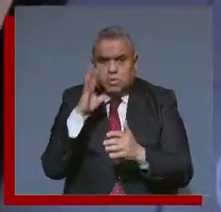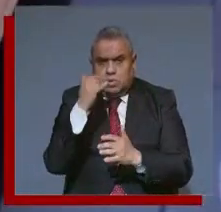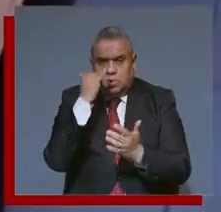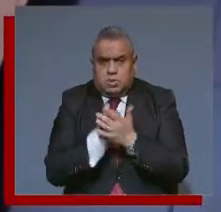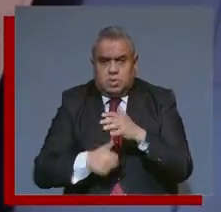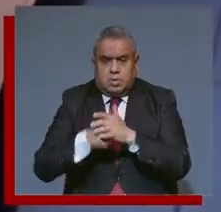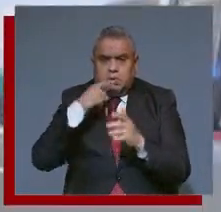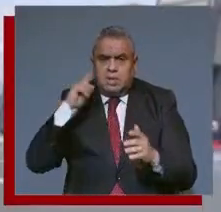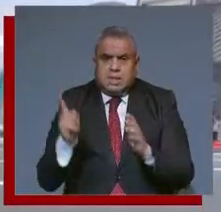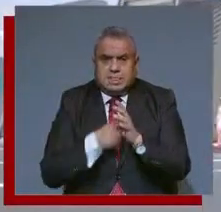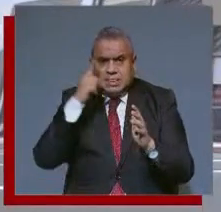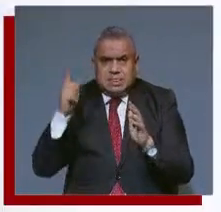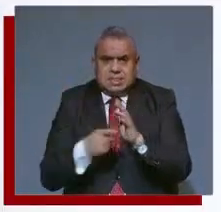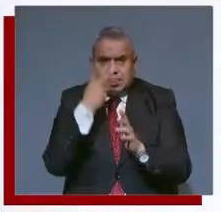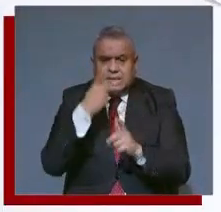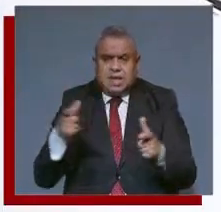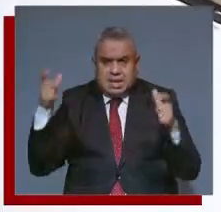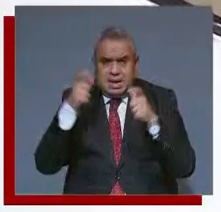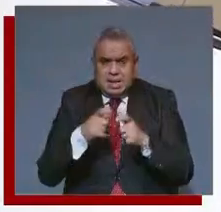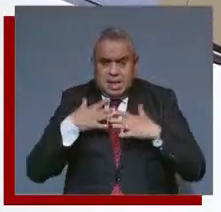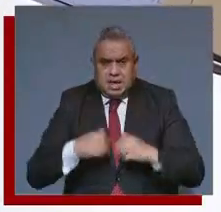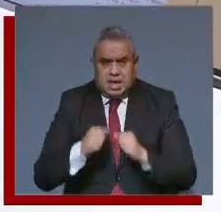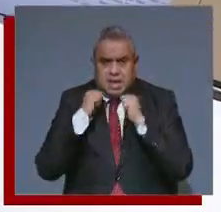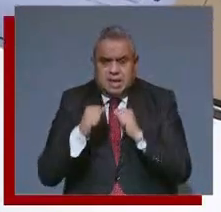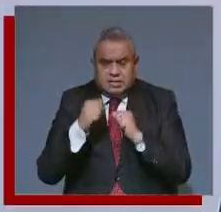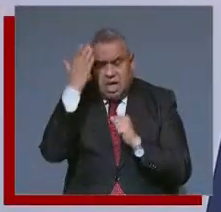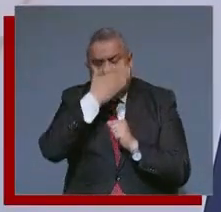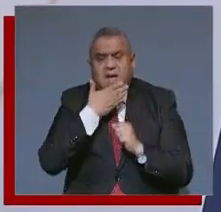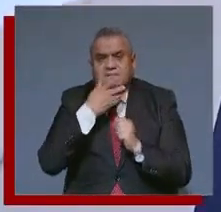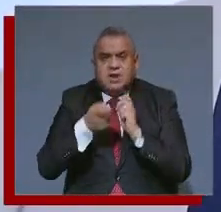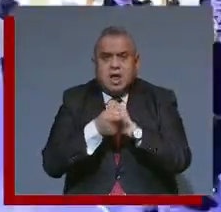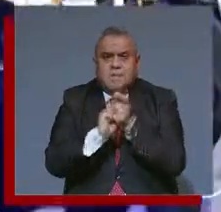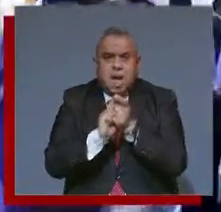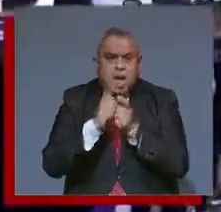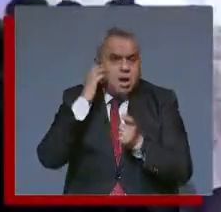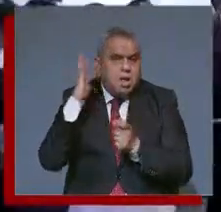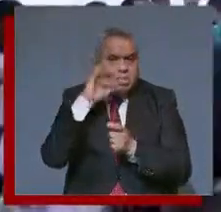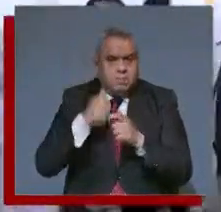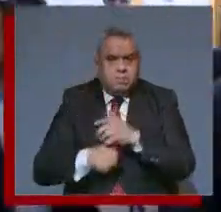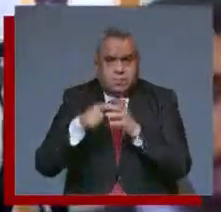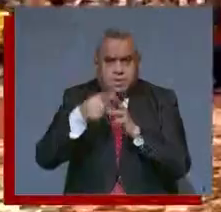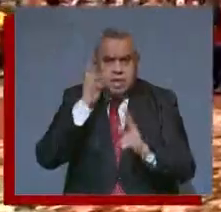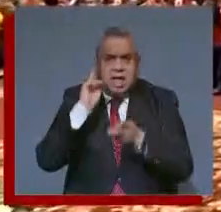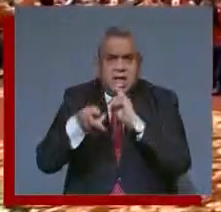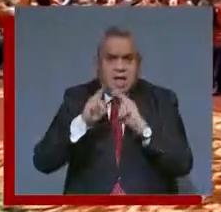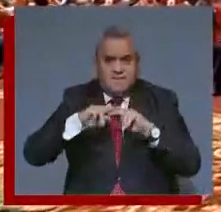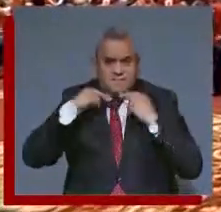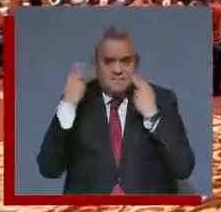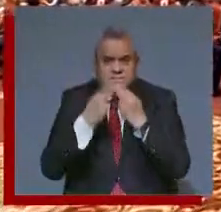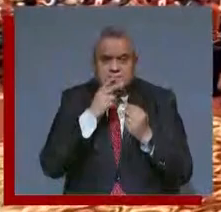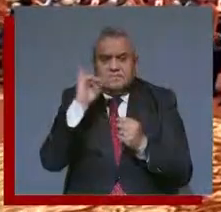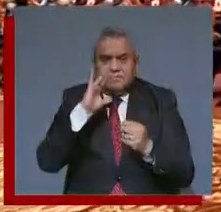الثانية من مؤتمر ومعرض صحة إفريقيا، والذي يعد أكبر محفل دولي وأهم